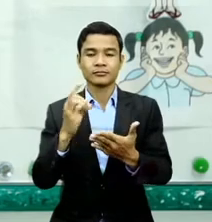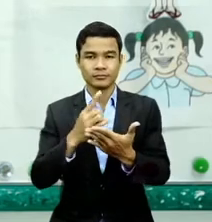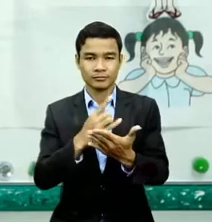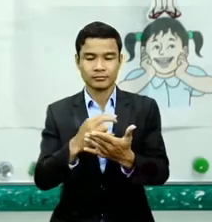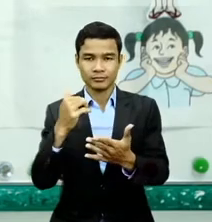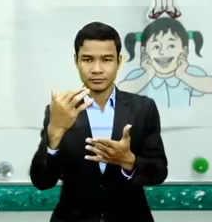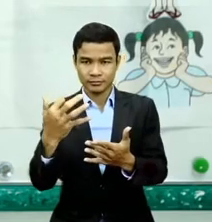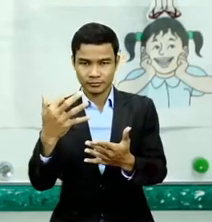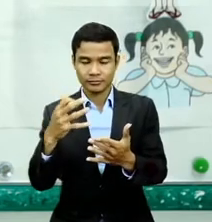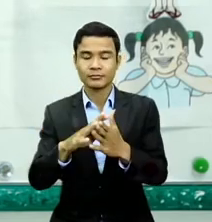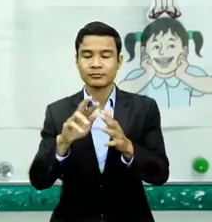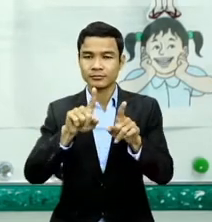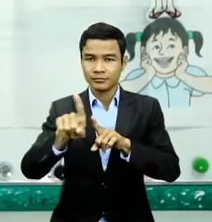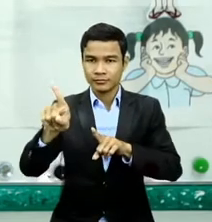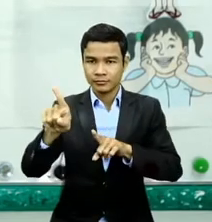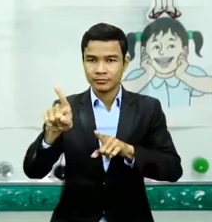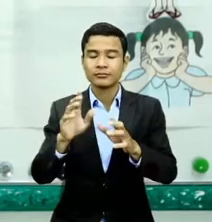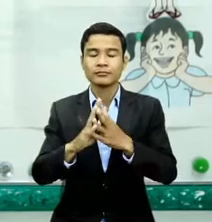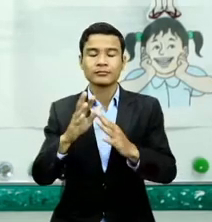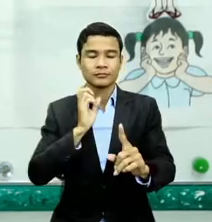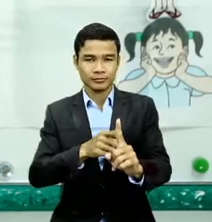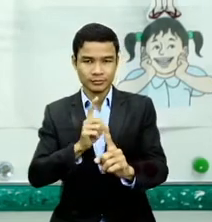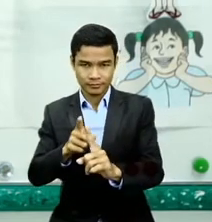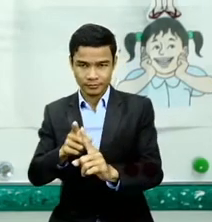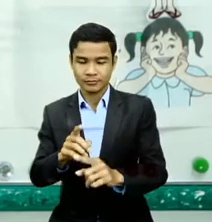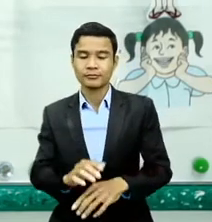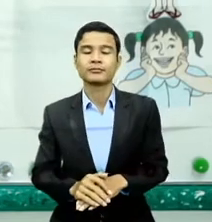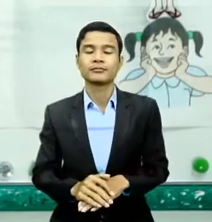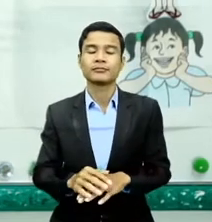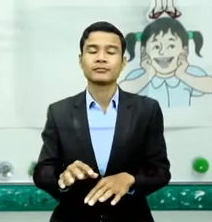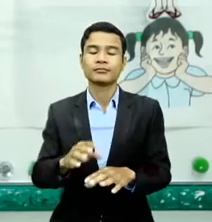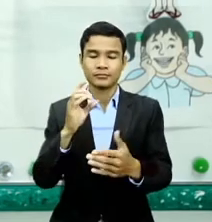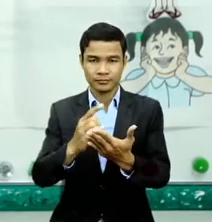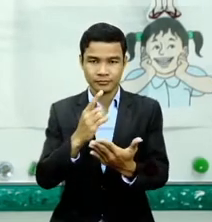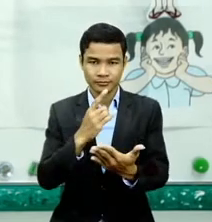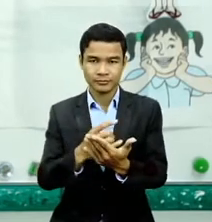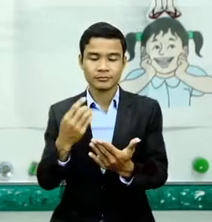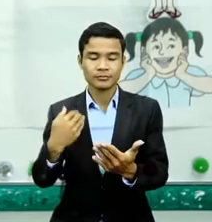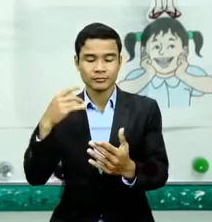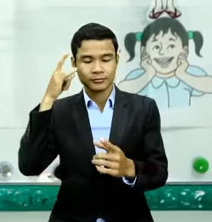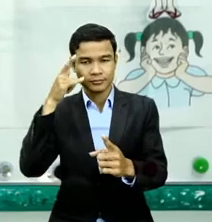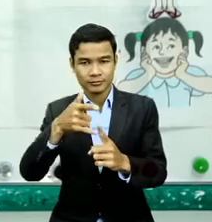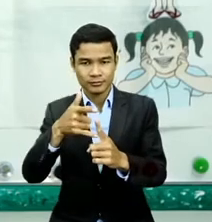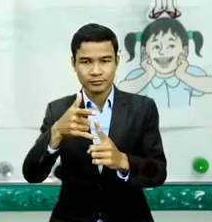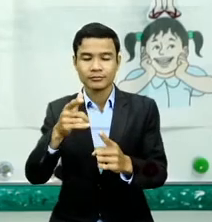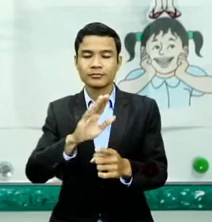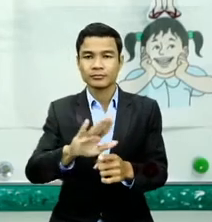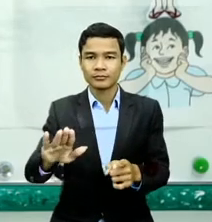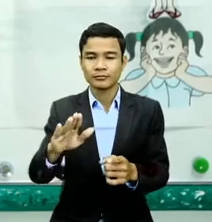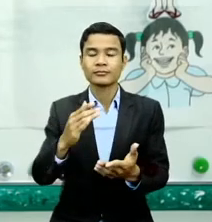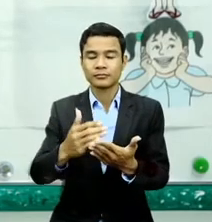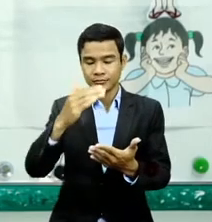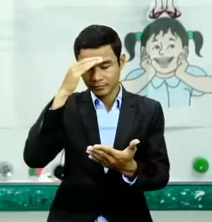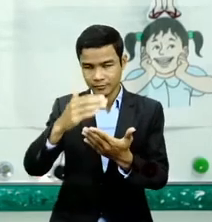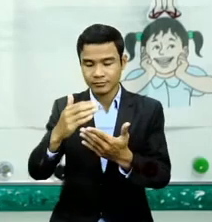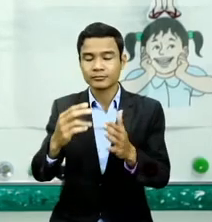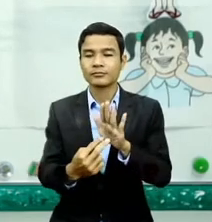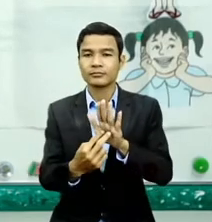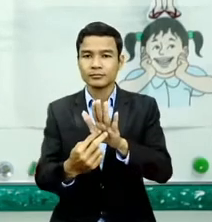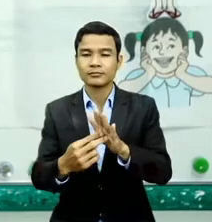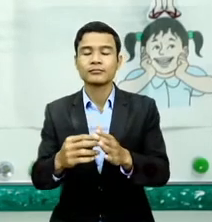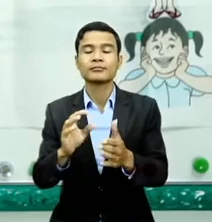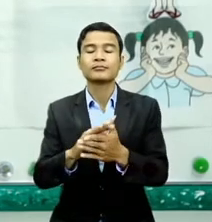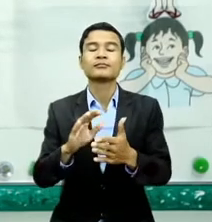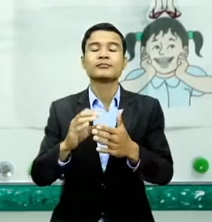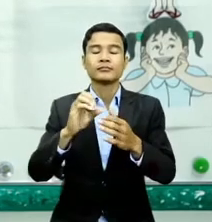bấy, ca chế viếng, bí cá cùng riêng cùng hành. Chà, nếu không mê riêng này, cứ miên cùng nội sơ, bằng hai bí phó lỡ để bán một bí cá